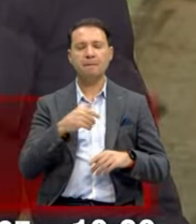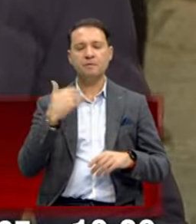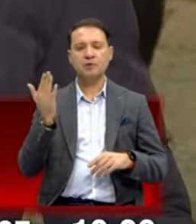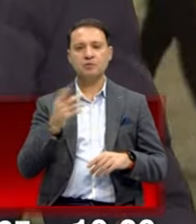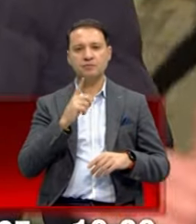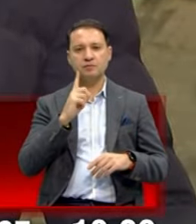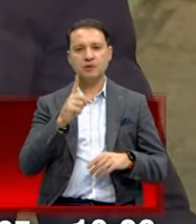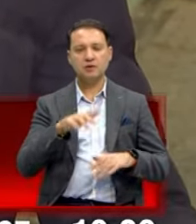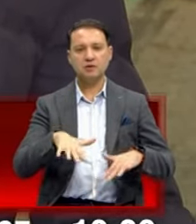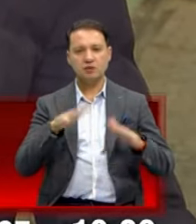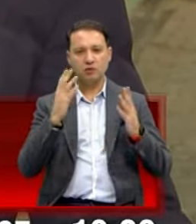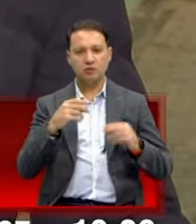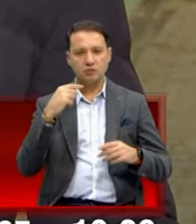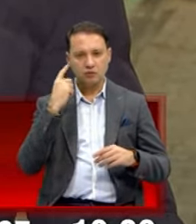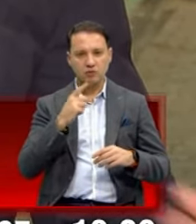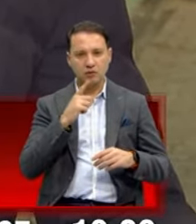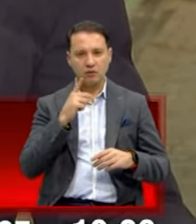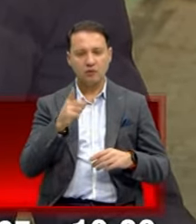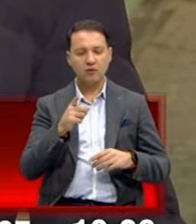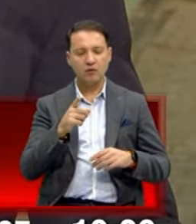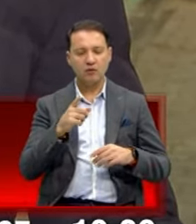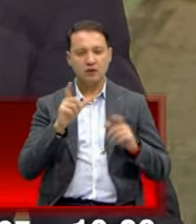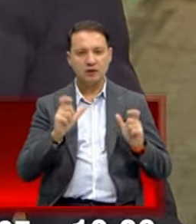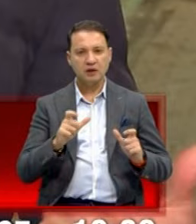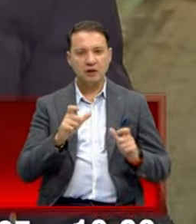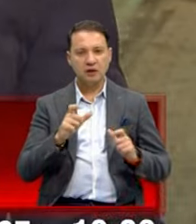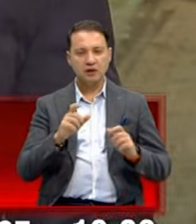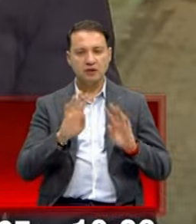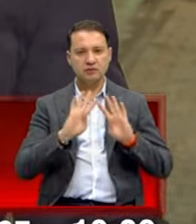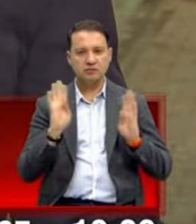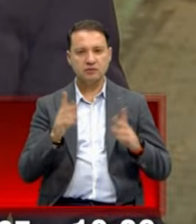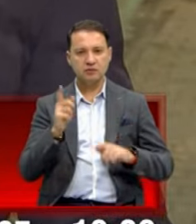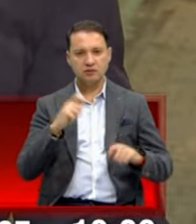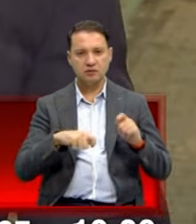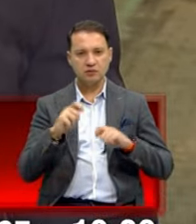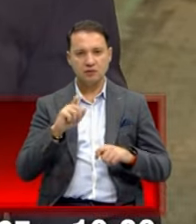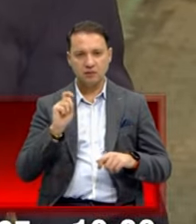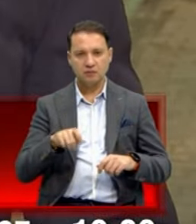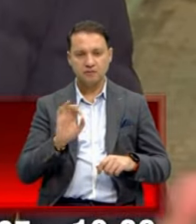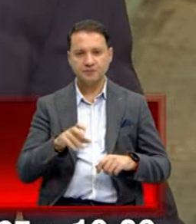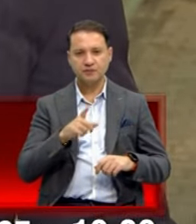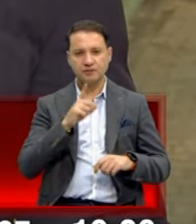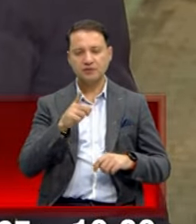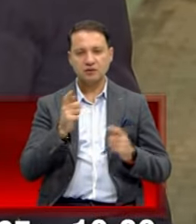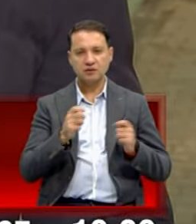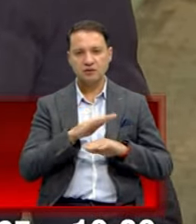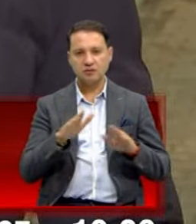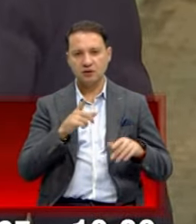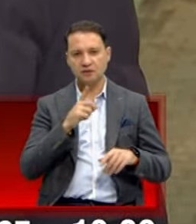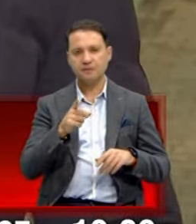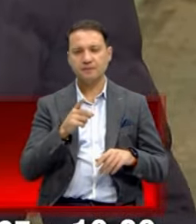ise bir taşma olabilir düşüncesiyle o menfezlerin önüne bir de sedde inşaatı yapıldı bugün. O işlem